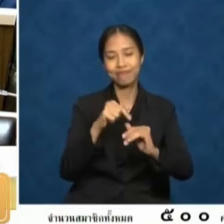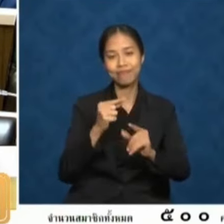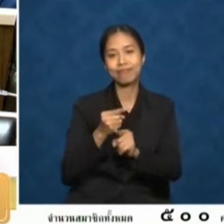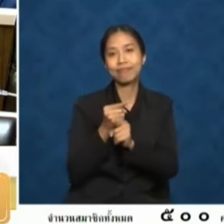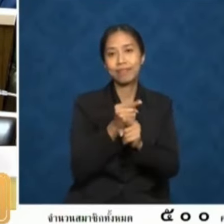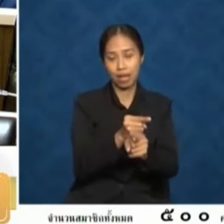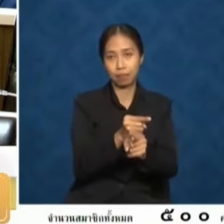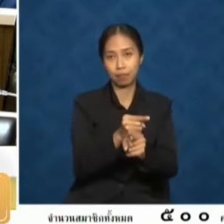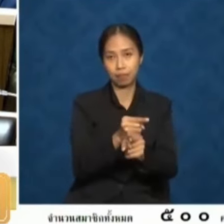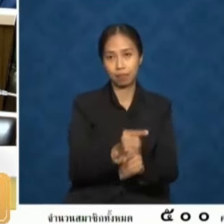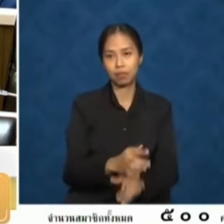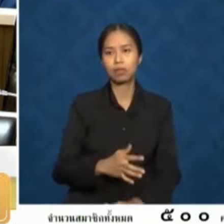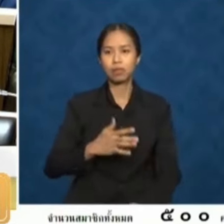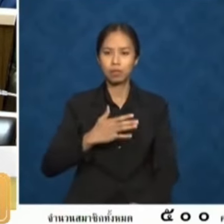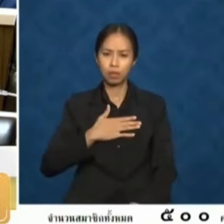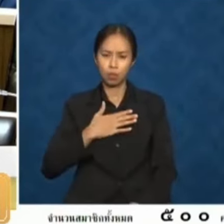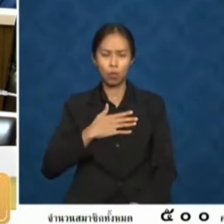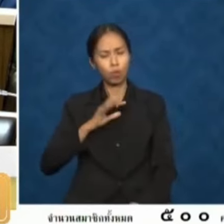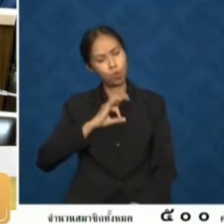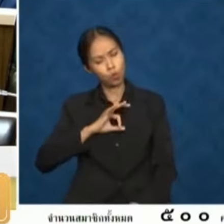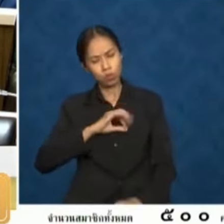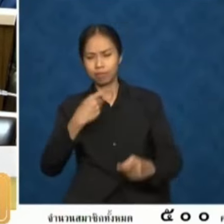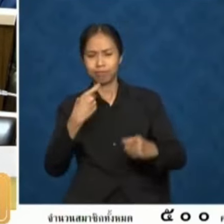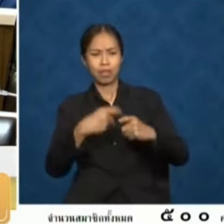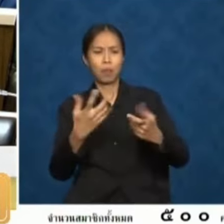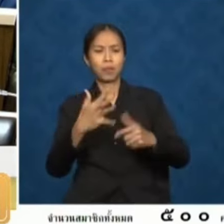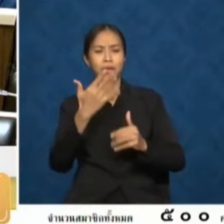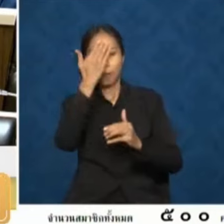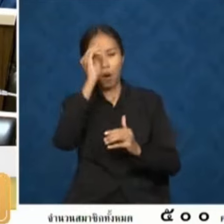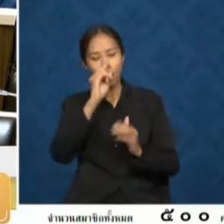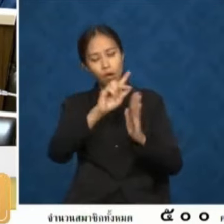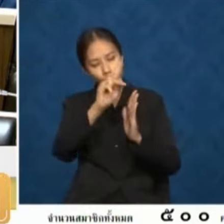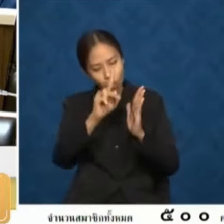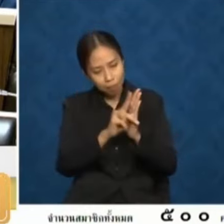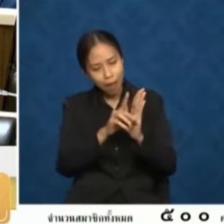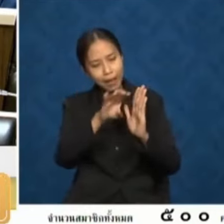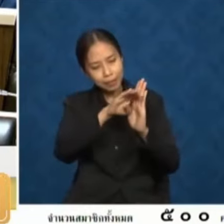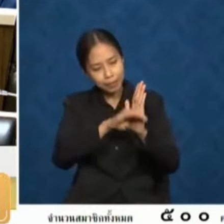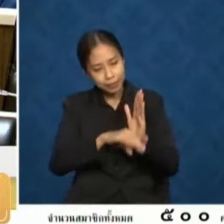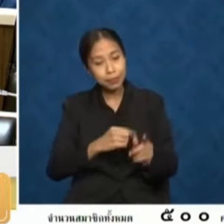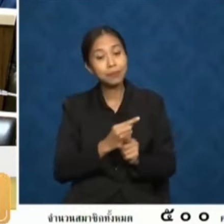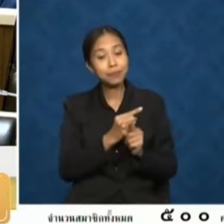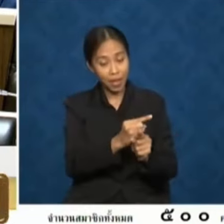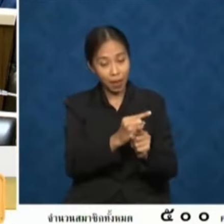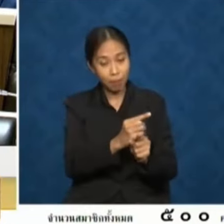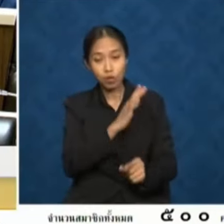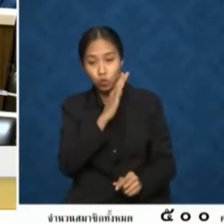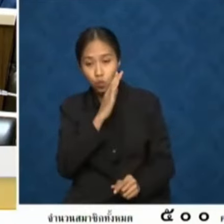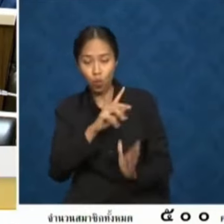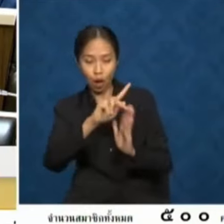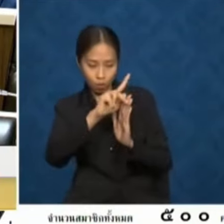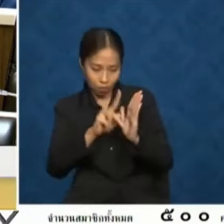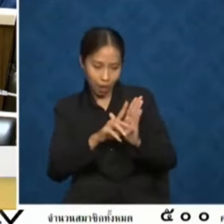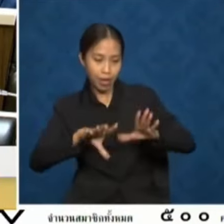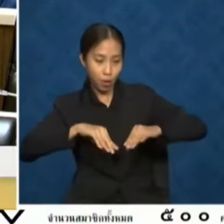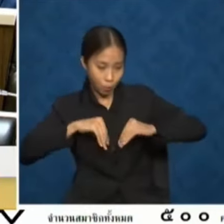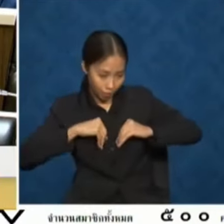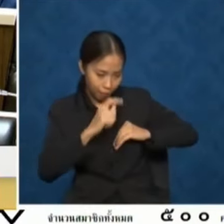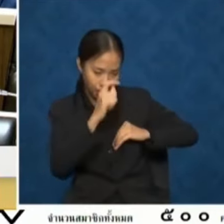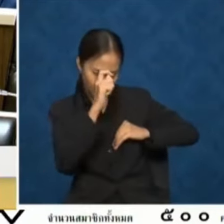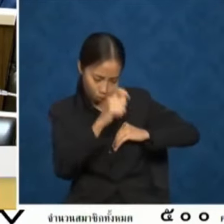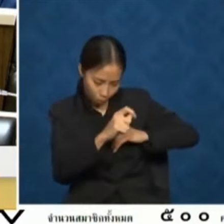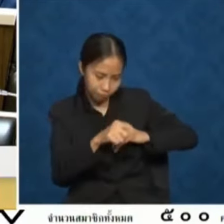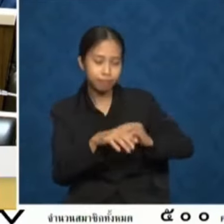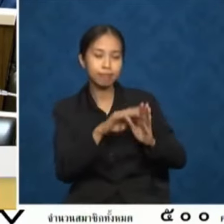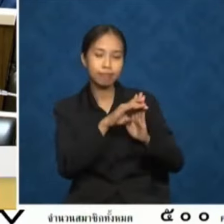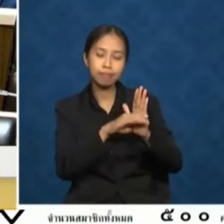ดว่ามันเป็นเรื่องยากเย็นอะไรเลยครับถ้าแค่ปฏิบัติตามกฎหมายนะเพียงแต่เคารพปฏิบัติตามกฎหมายเป็นเรื่องปก